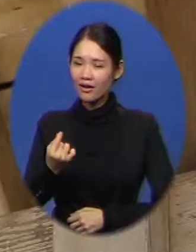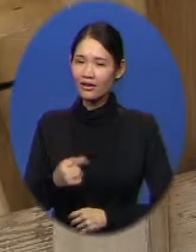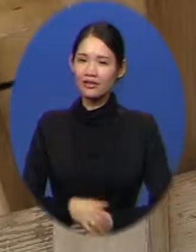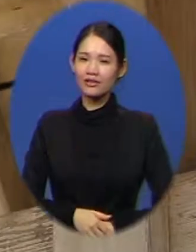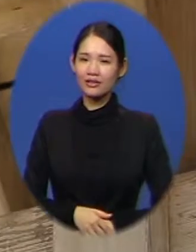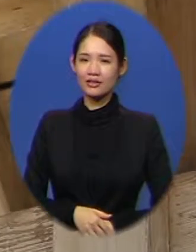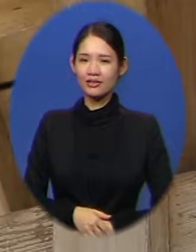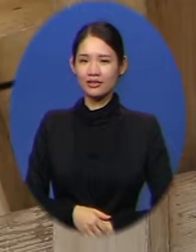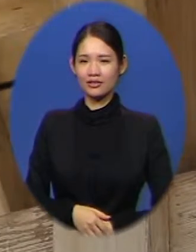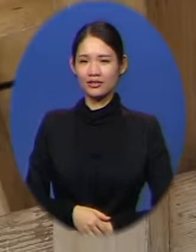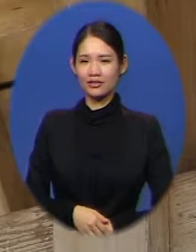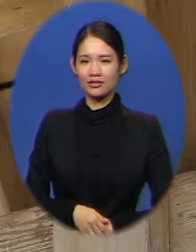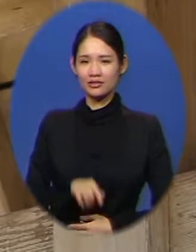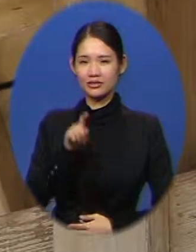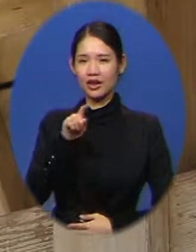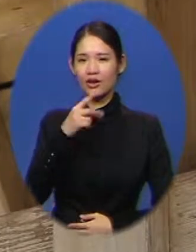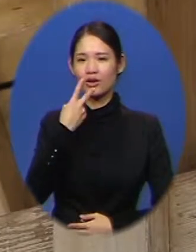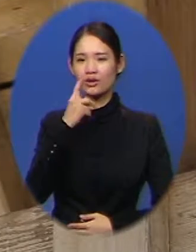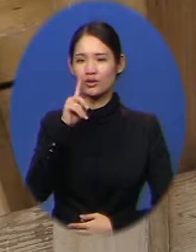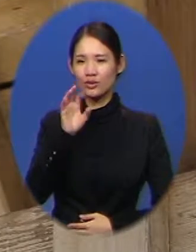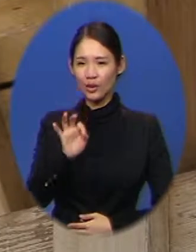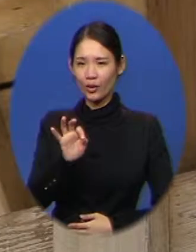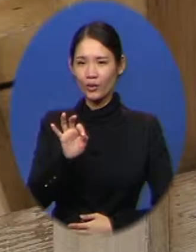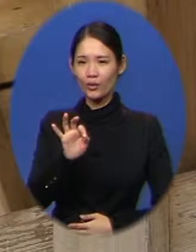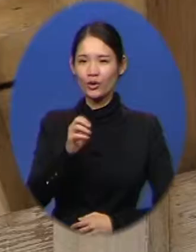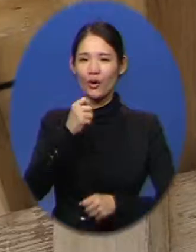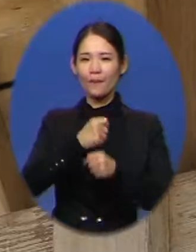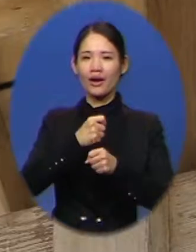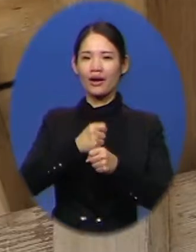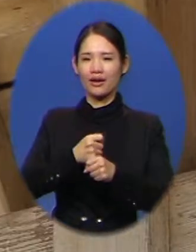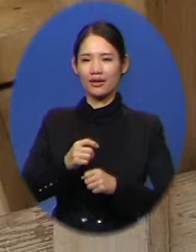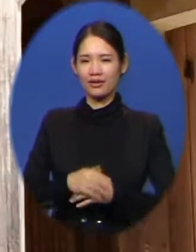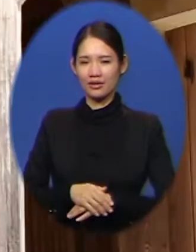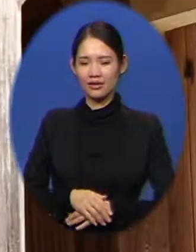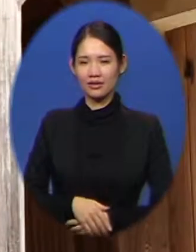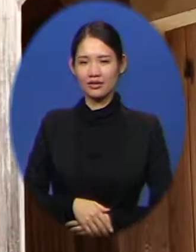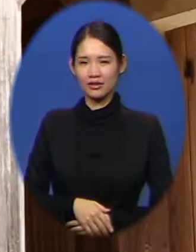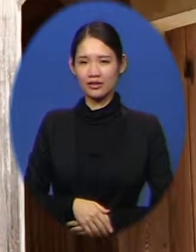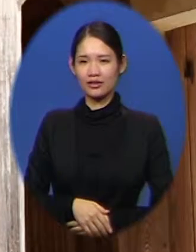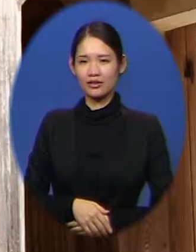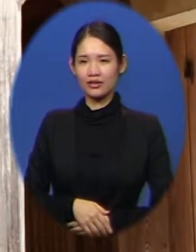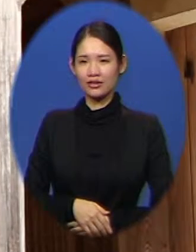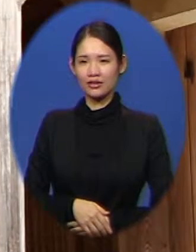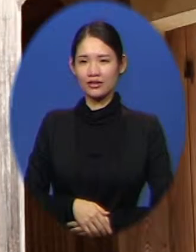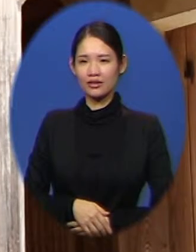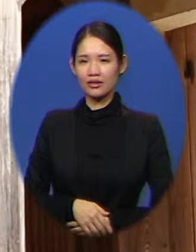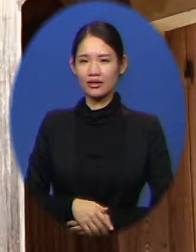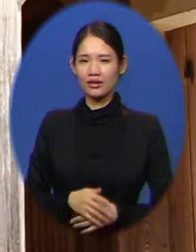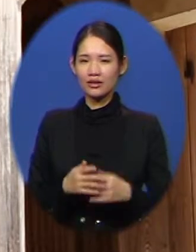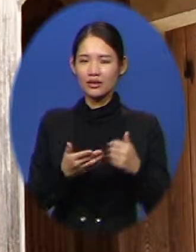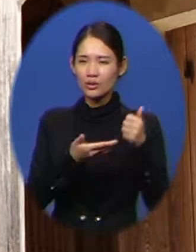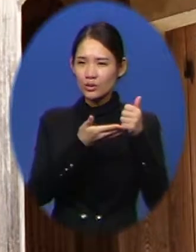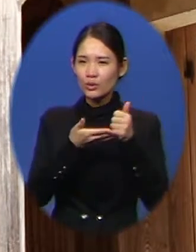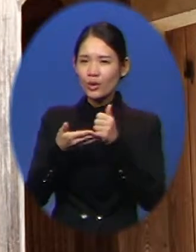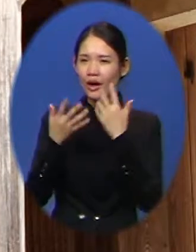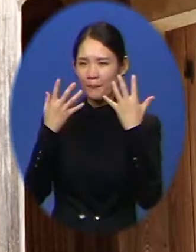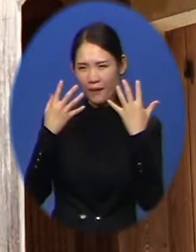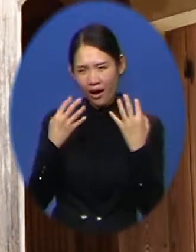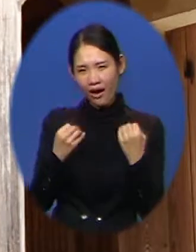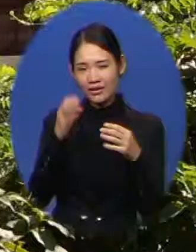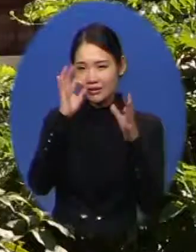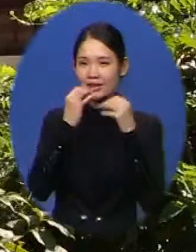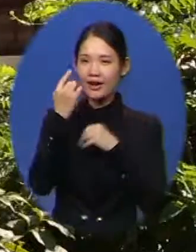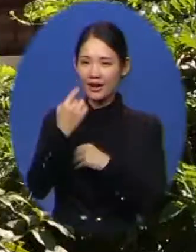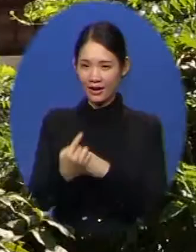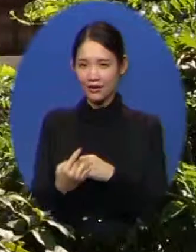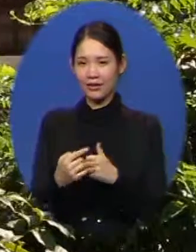이거는 동이에요. 동으로 된 테라스입니다. 아까 제가 설명드렸듯이 이 댁에는 많은 손님들이 있었다고 그랬잖아요. 네. 그